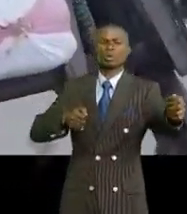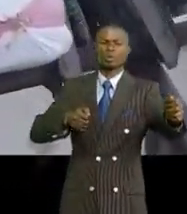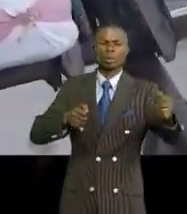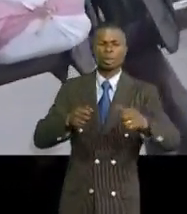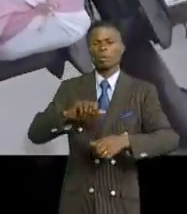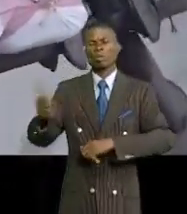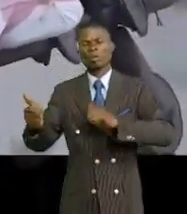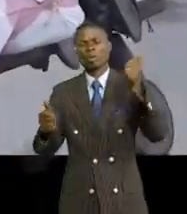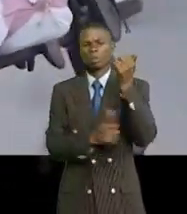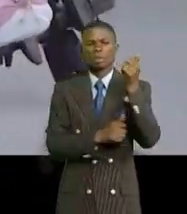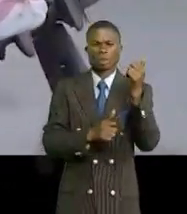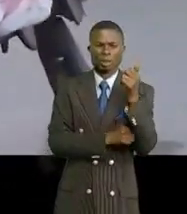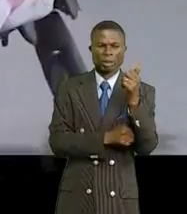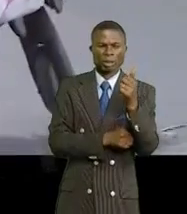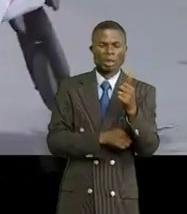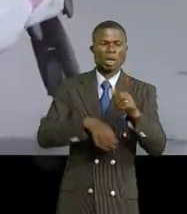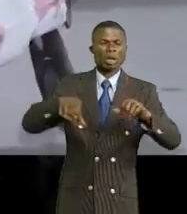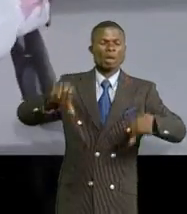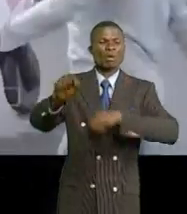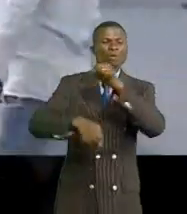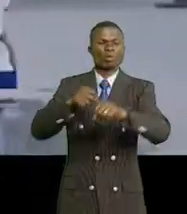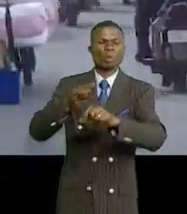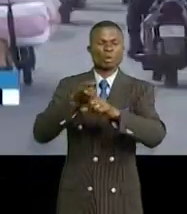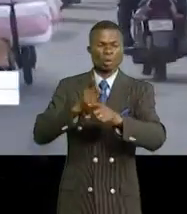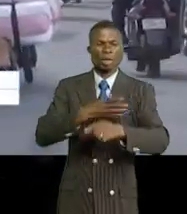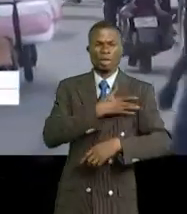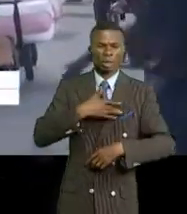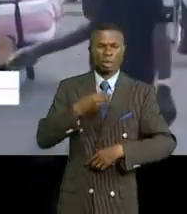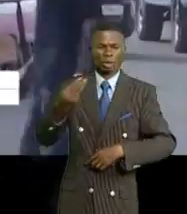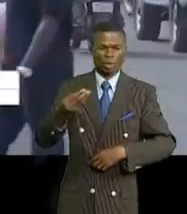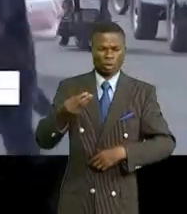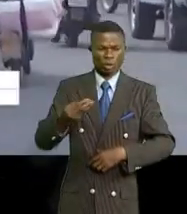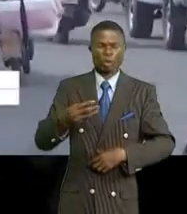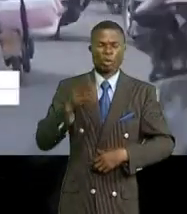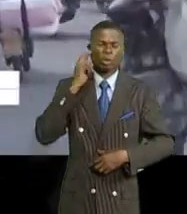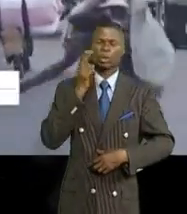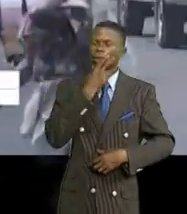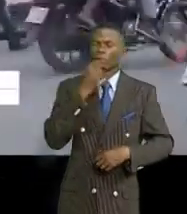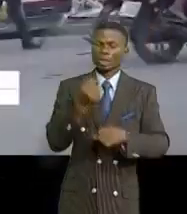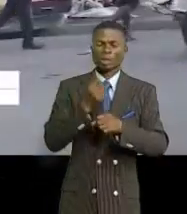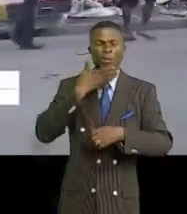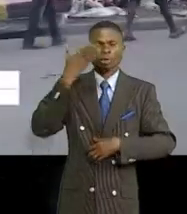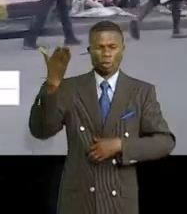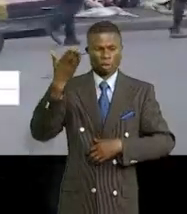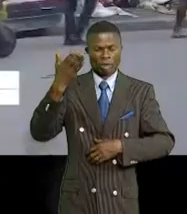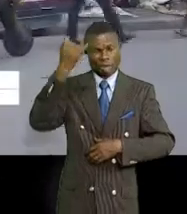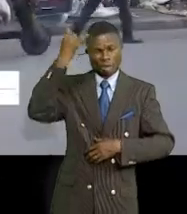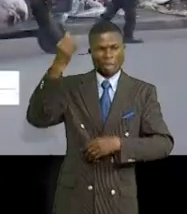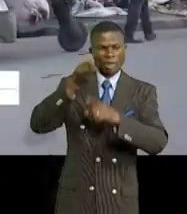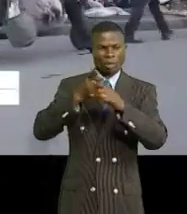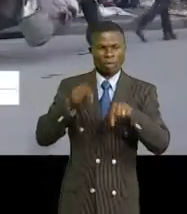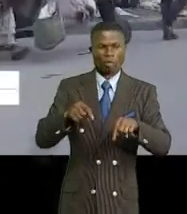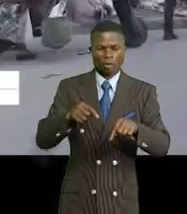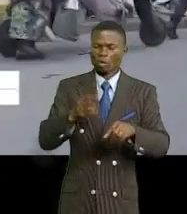des uns et des autres, tchoukoudou vient du nom donné à l'aîné des jumeaux, une œuvre d'esprit dont l'inspiration produit aujourd'hui